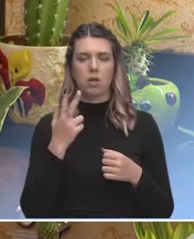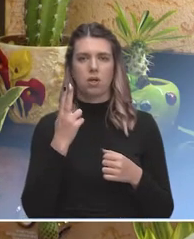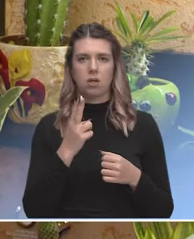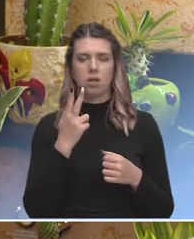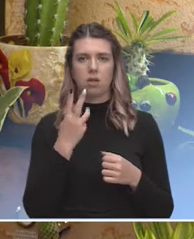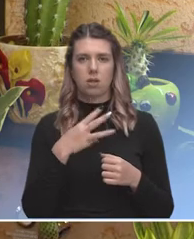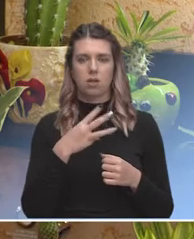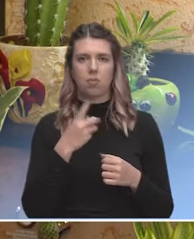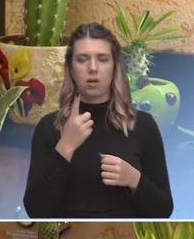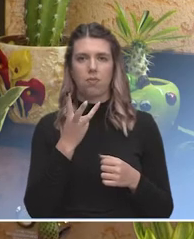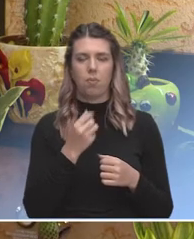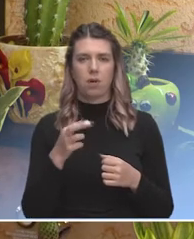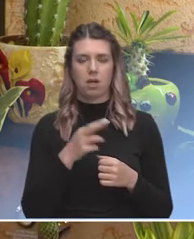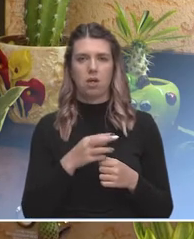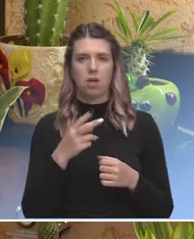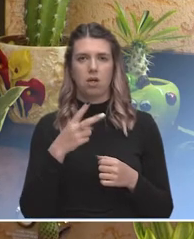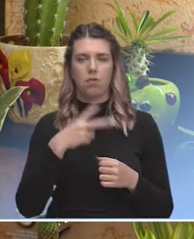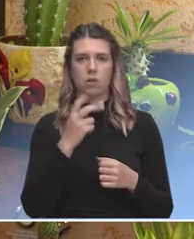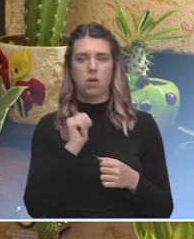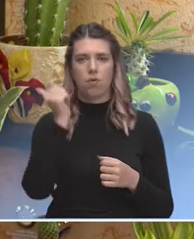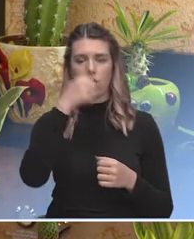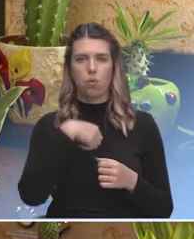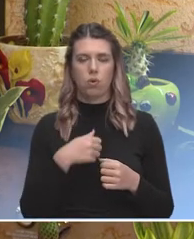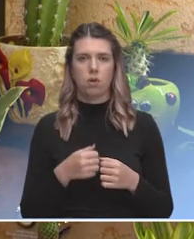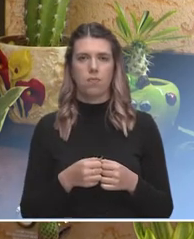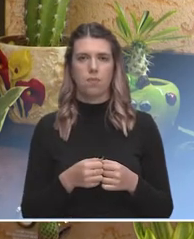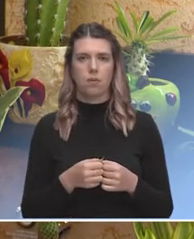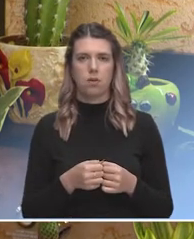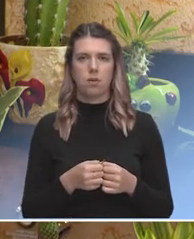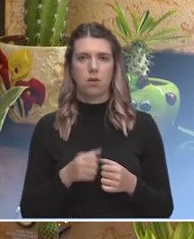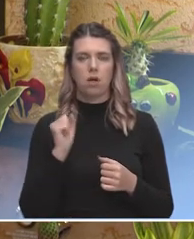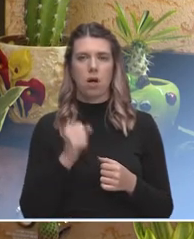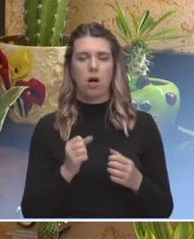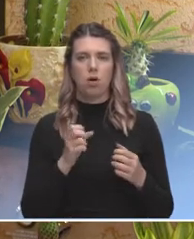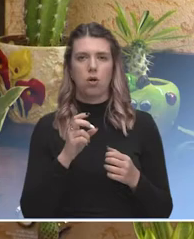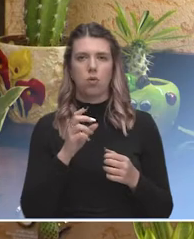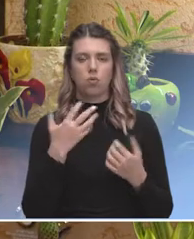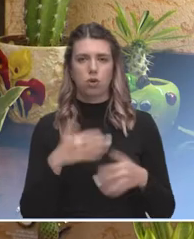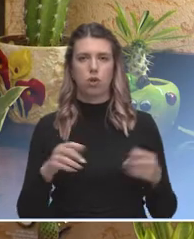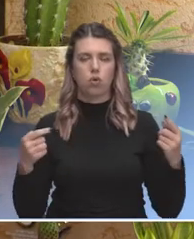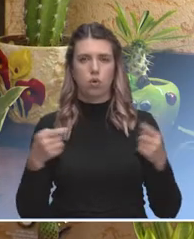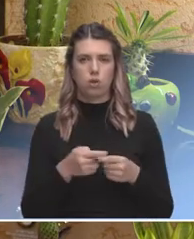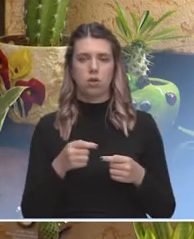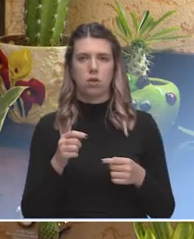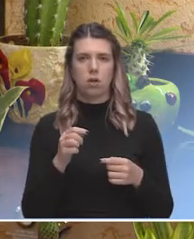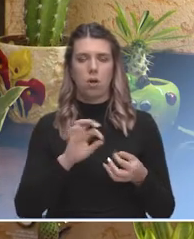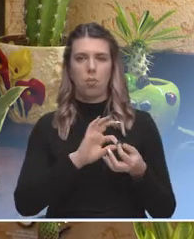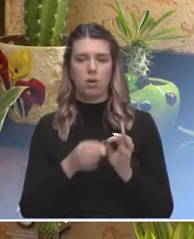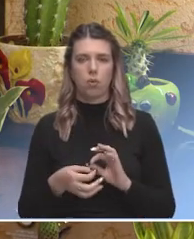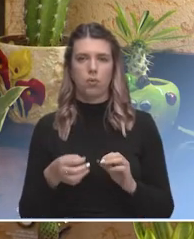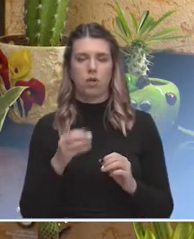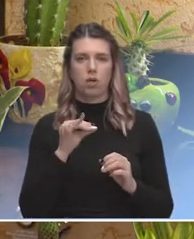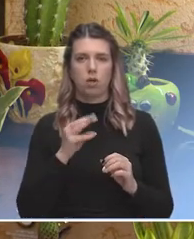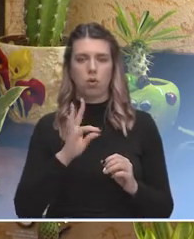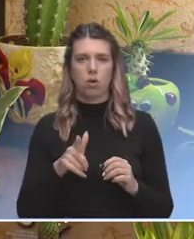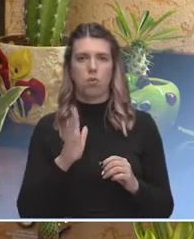к 31 мая 2022 года, а более уже такие